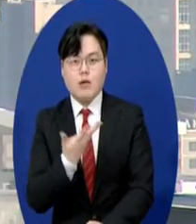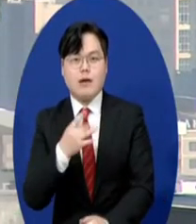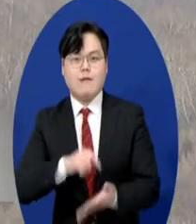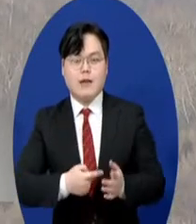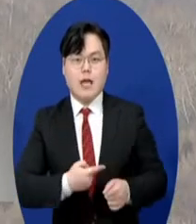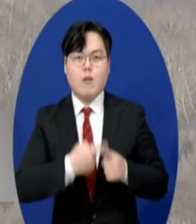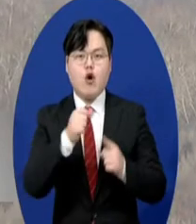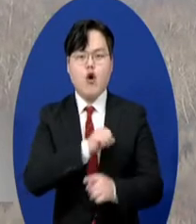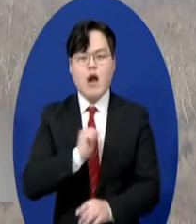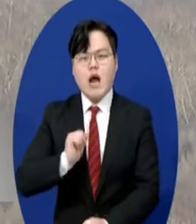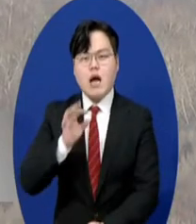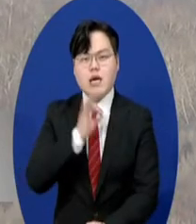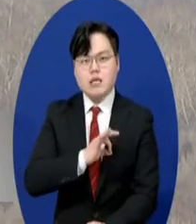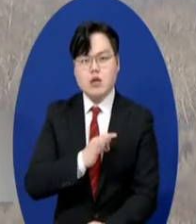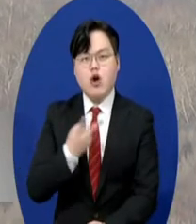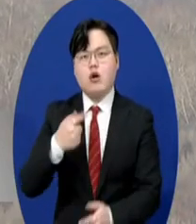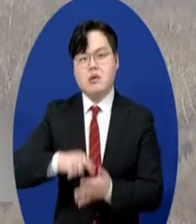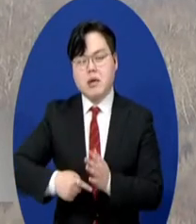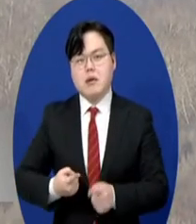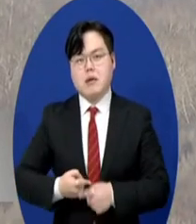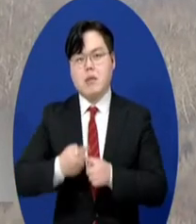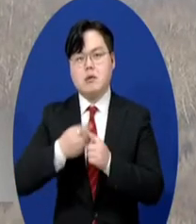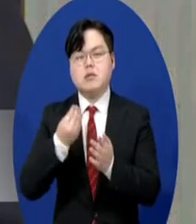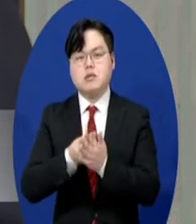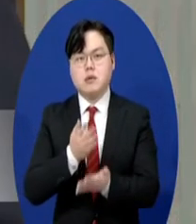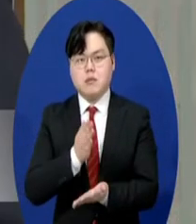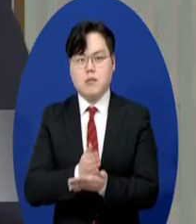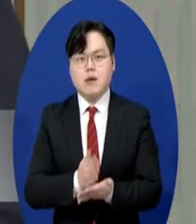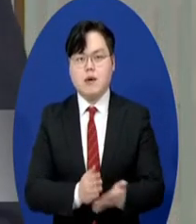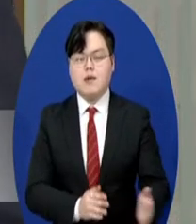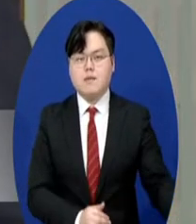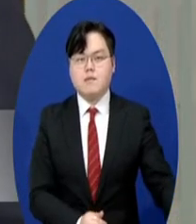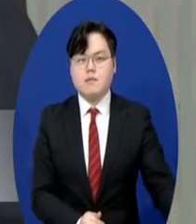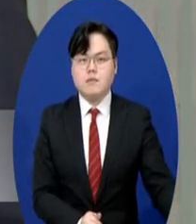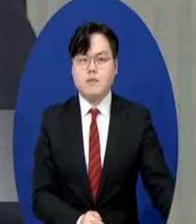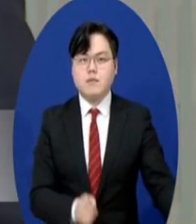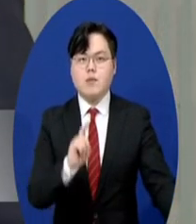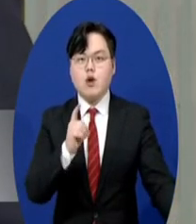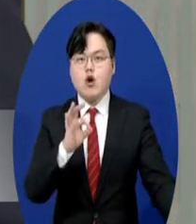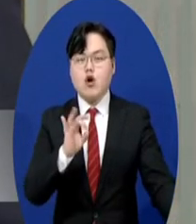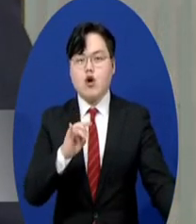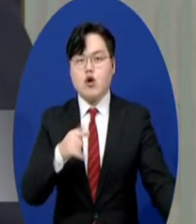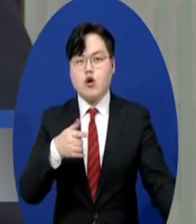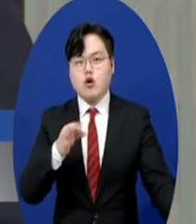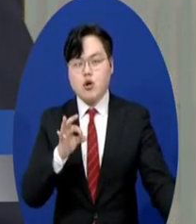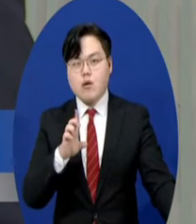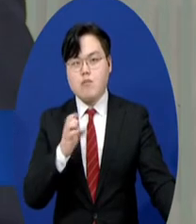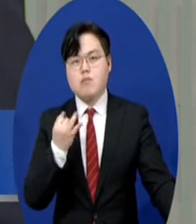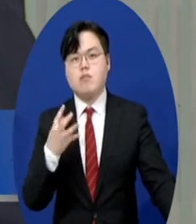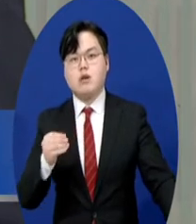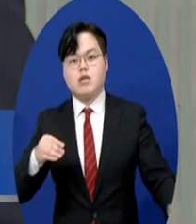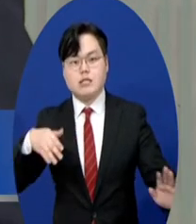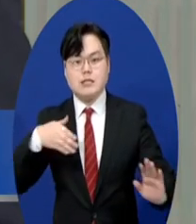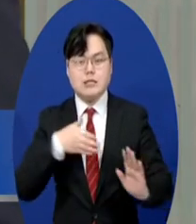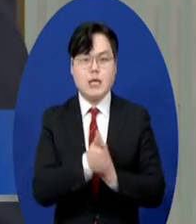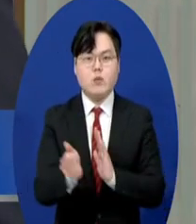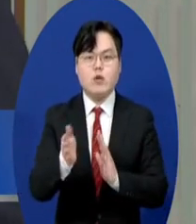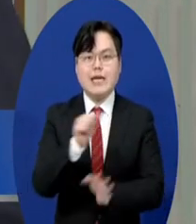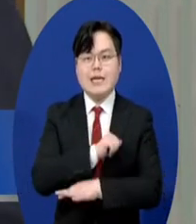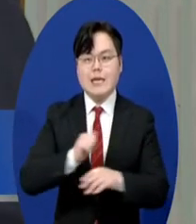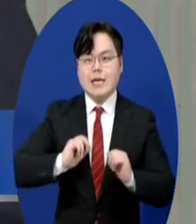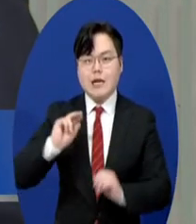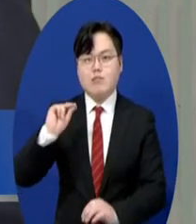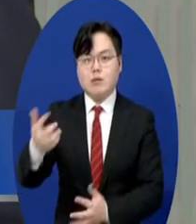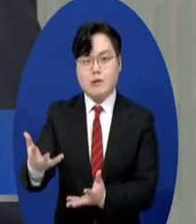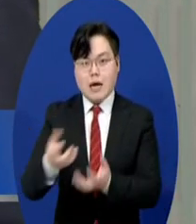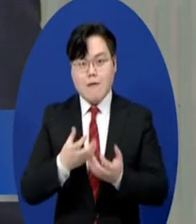өөрийн хөрөнгөний хэмжээ ойролцоогоор 2 дахин өссөн байдаг. Хөрөнгийн биржээр дамжуулан гэр компаниудын хувьцааг нь ард иргэд худалдаж